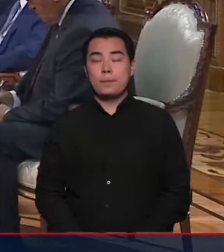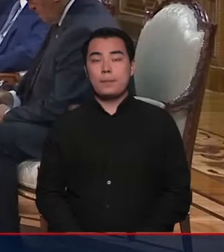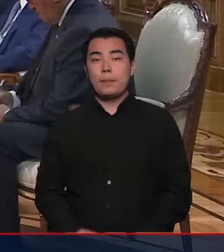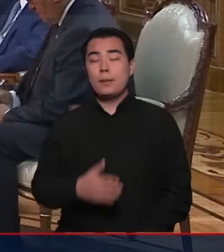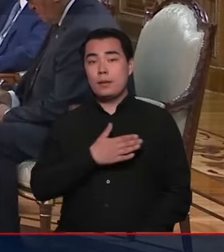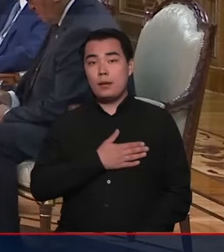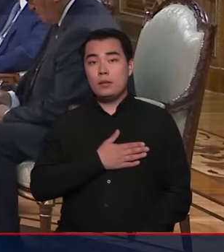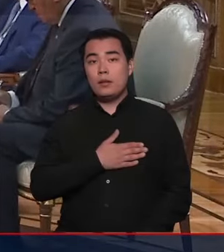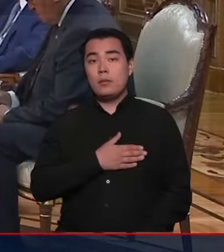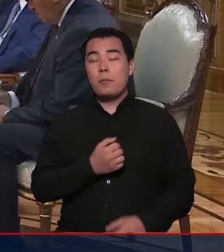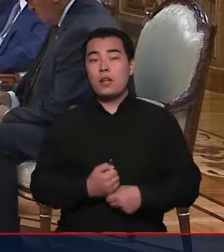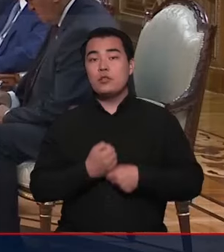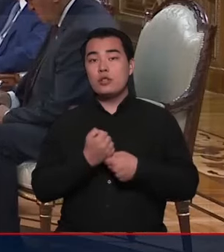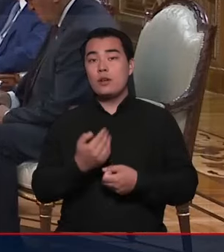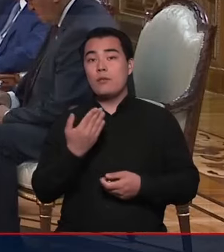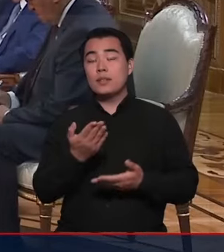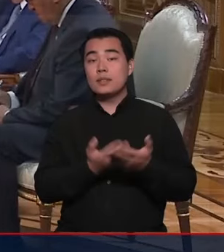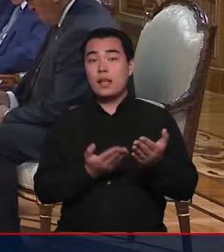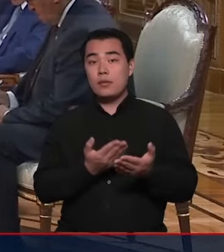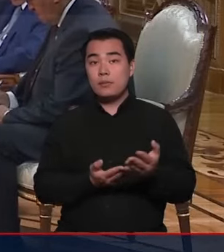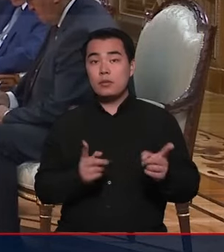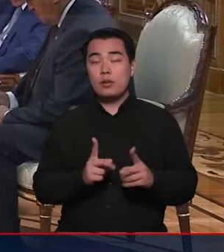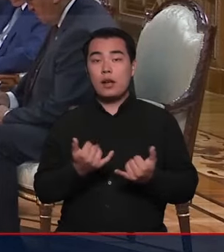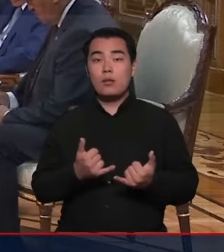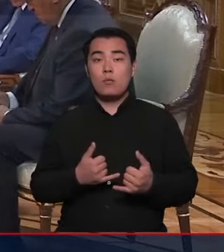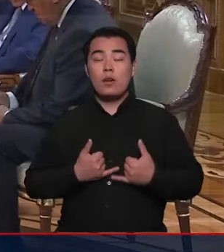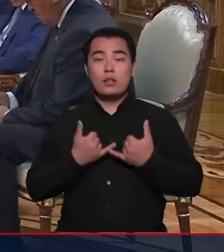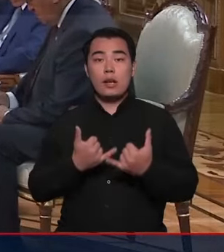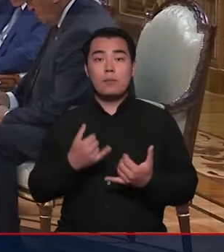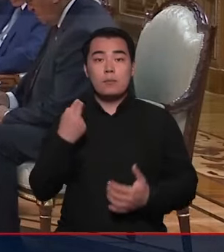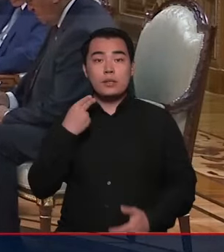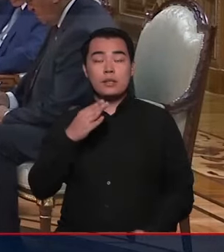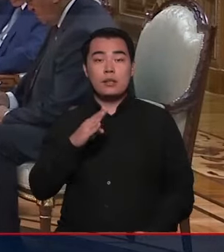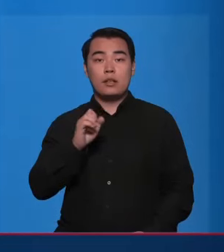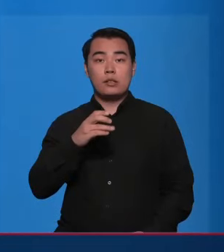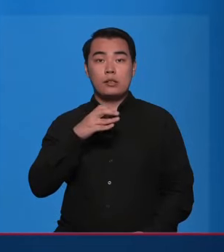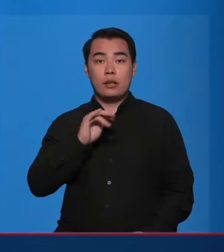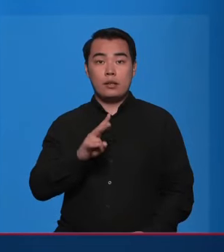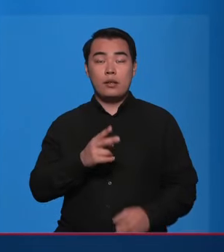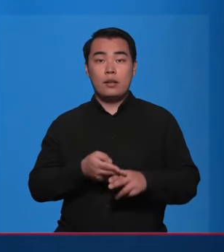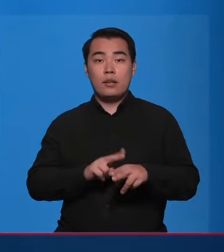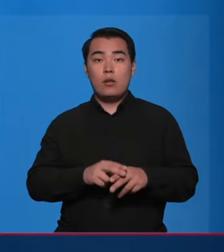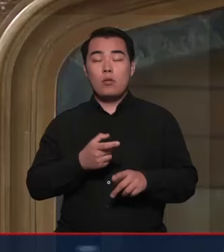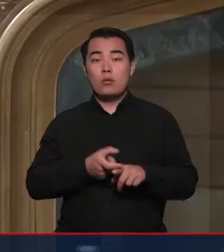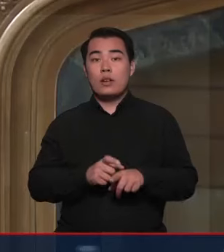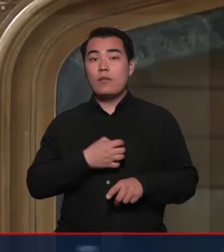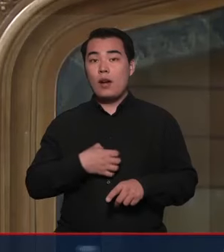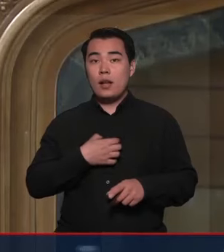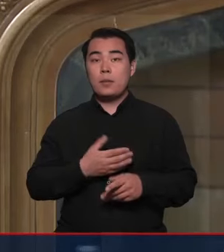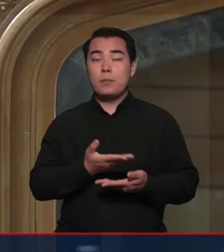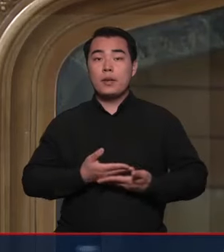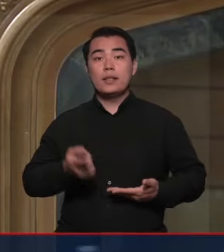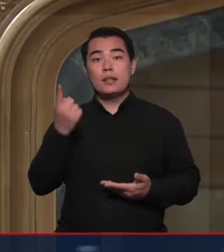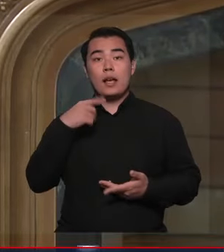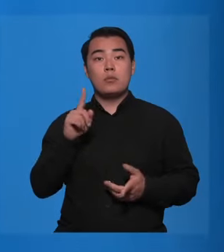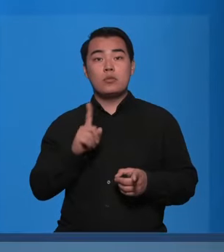Я поддерживаю предложение уважаемого президента Таджикистана. Это очень важно. Мы знаем вас